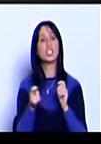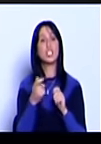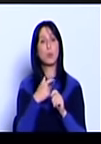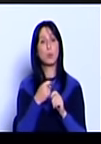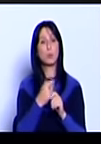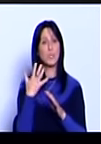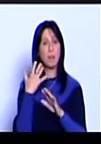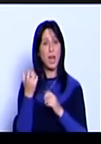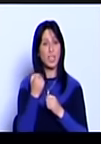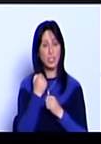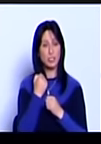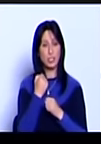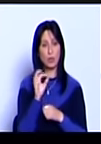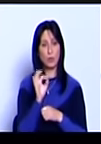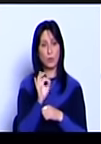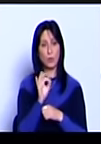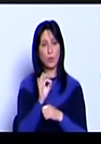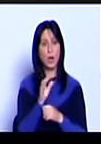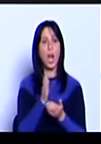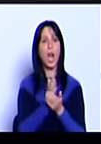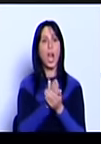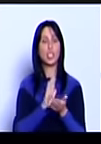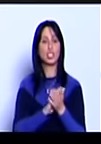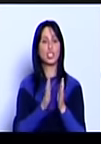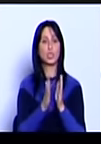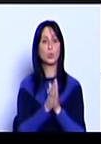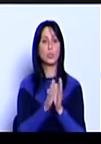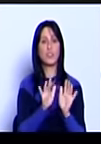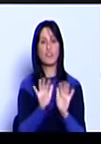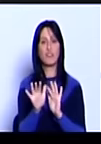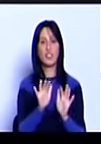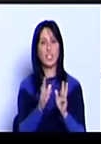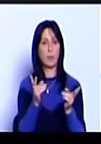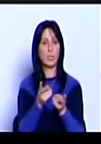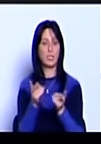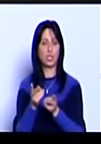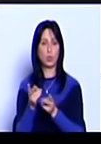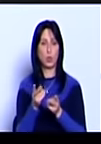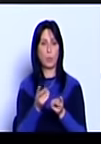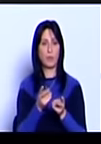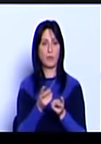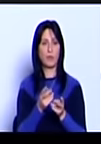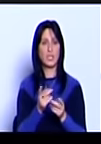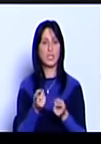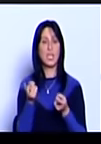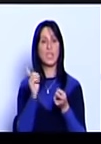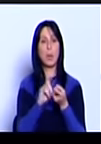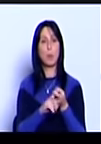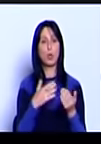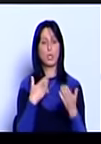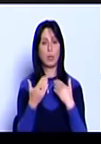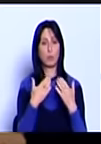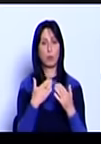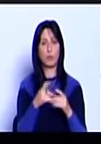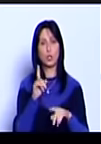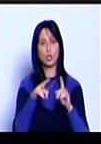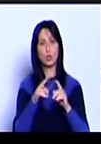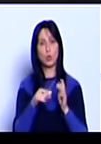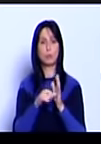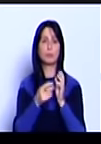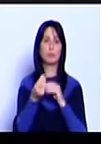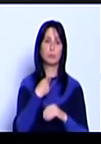შემოწირულობებზე ხარდამჭერების მხრიდან ააჩნია სიტუაციას, ვითარებას და საჭიროებას. და დამოკიდებულებას. ზოგჯერ ახლა